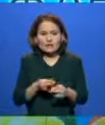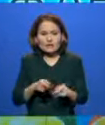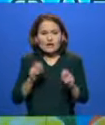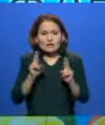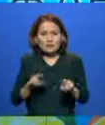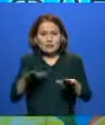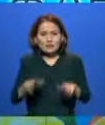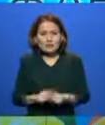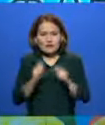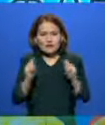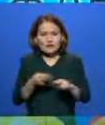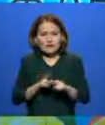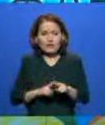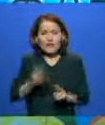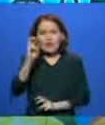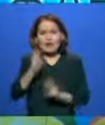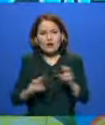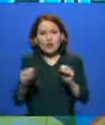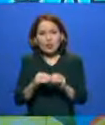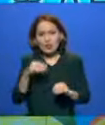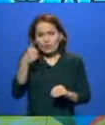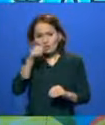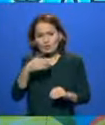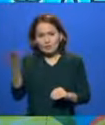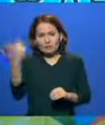етімен қамтамасыз етіп отырған фабрика 10 жыл бұрын ашылған еді.